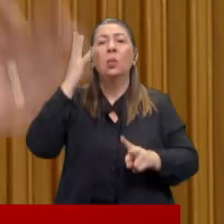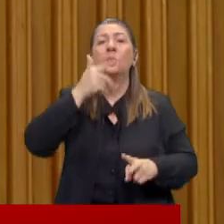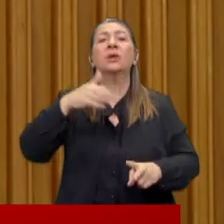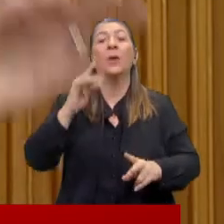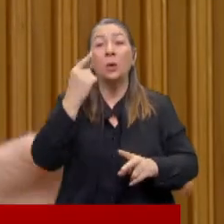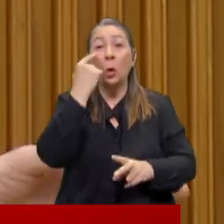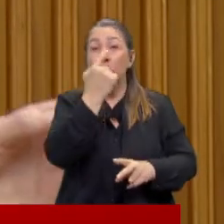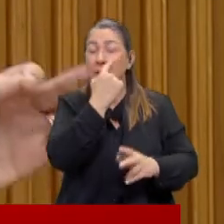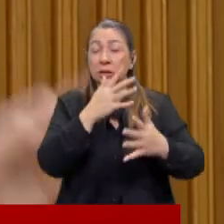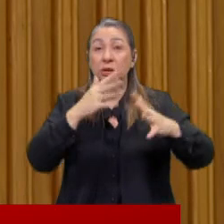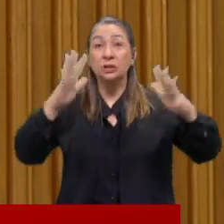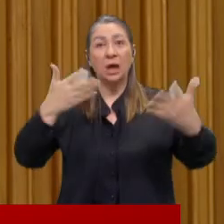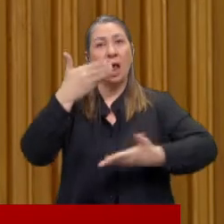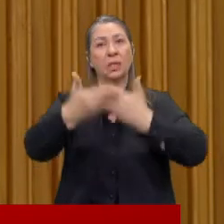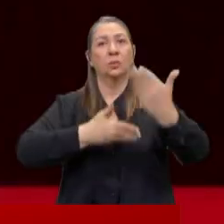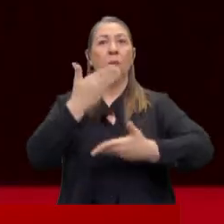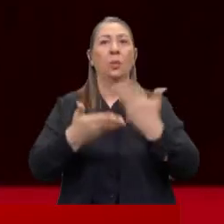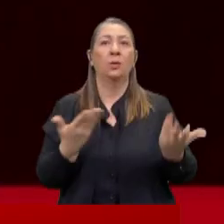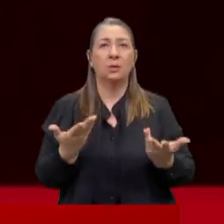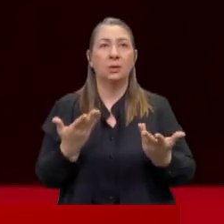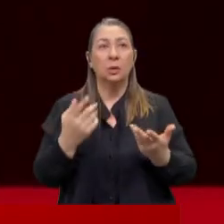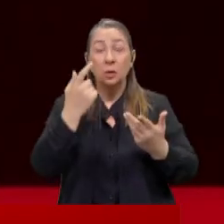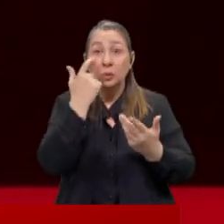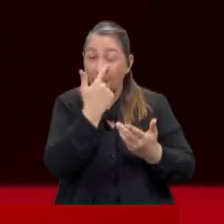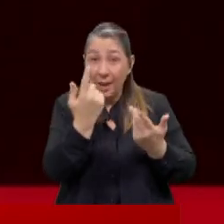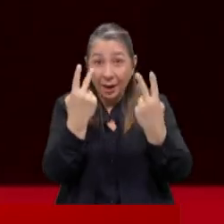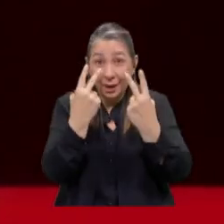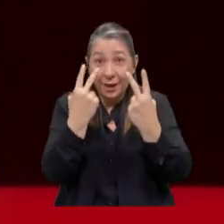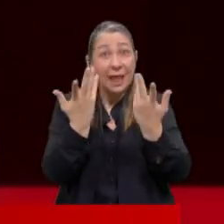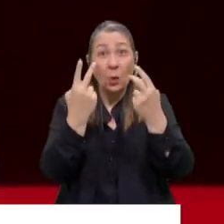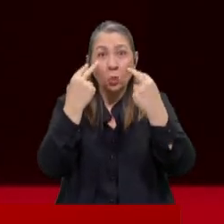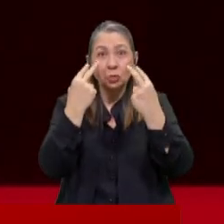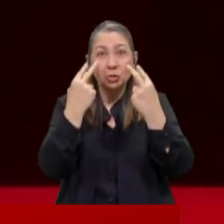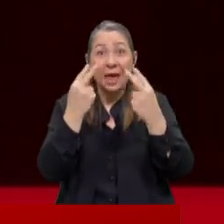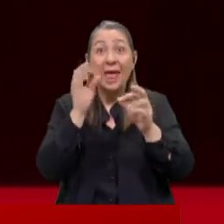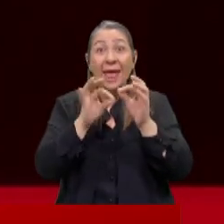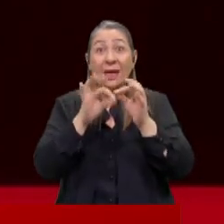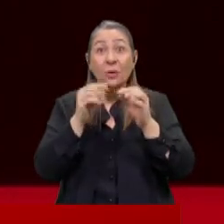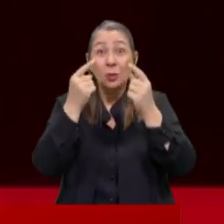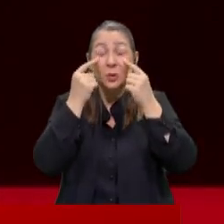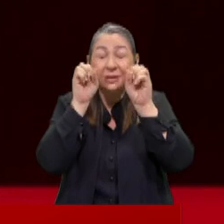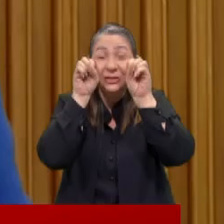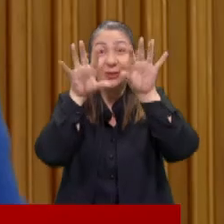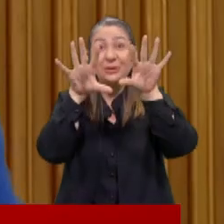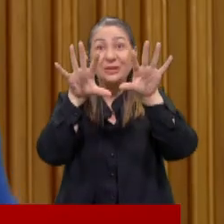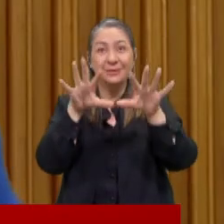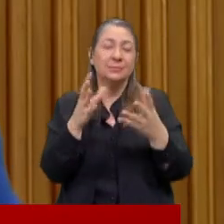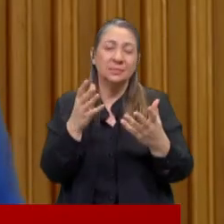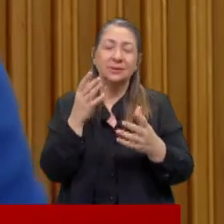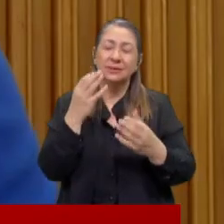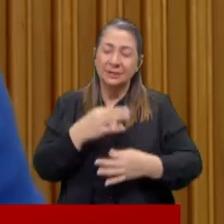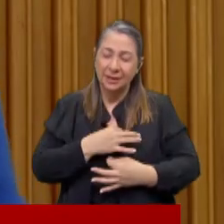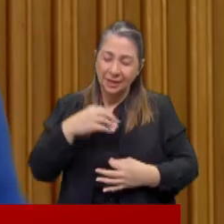utanmadan gözlerindeki ışıltıdan bahsediyor. Hiçsem gözlerime bakar mısınız? Ne görüyorsunuz? Ekonomi gözlerdeki ışıltıdır. Sayın